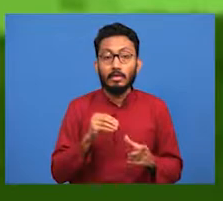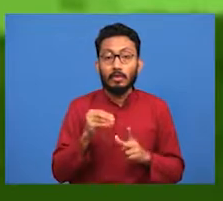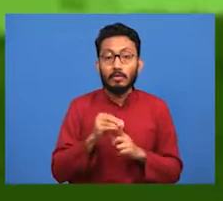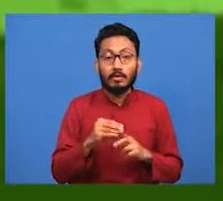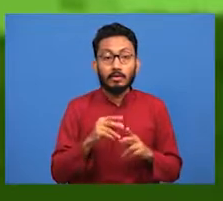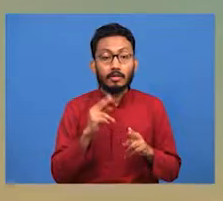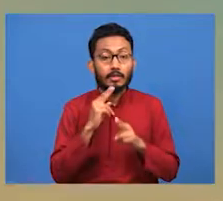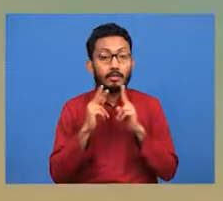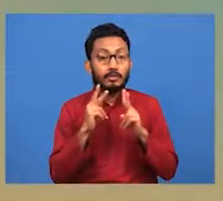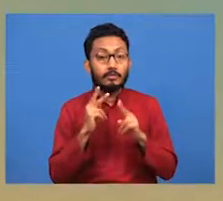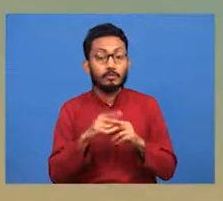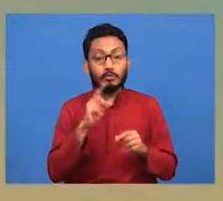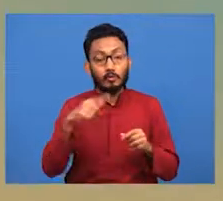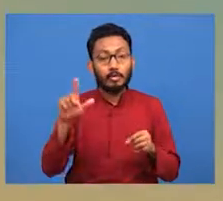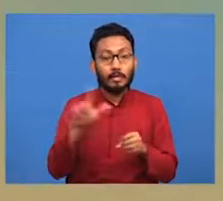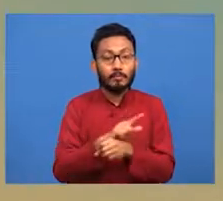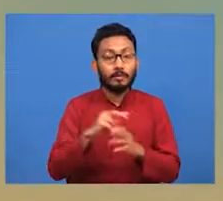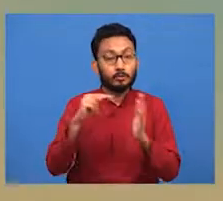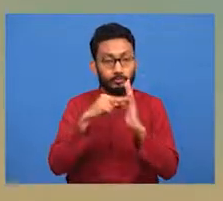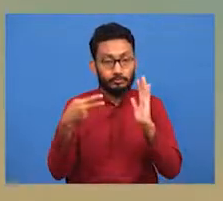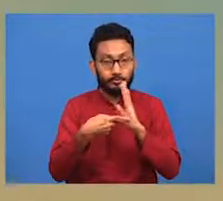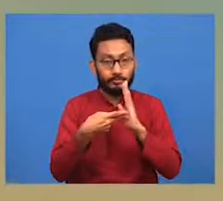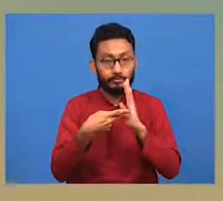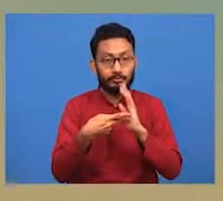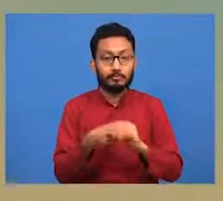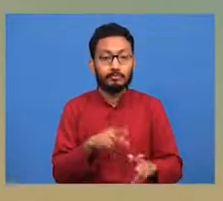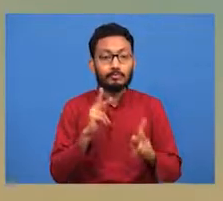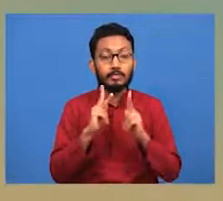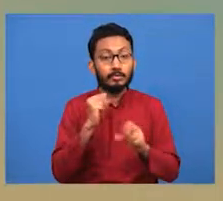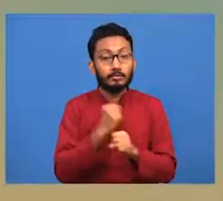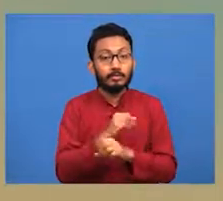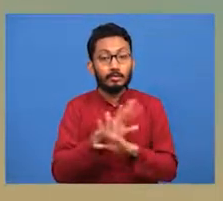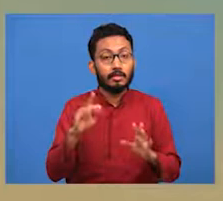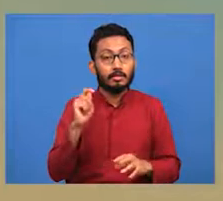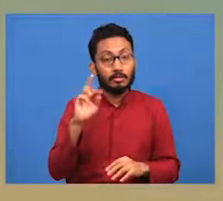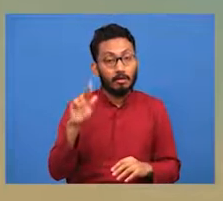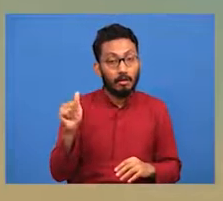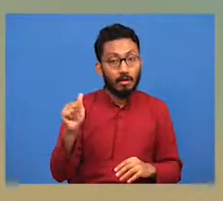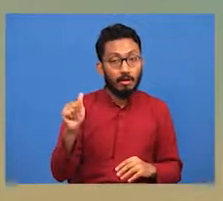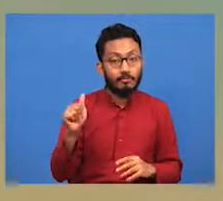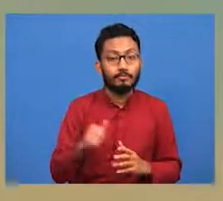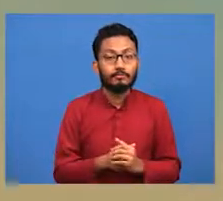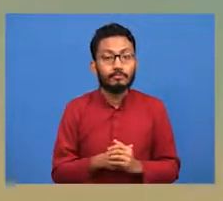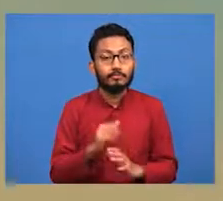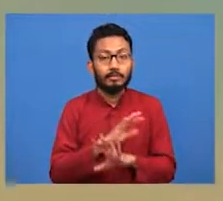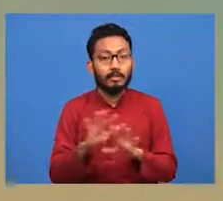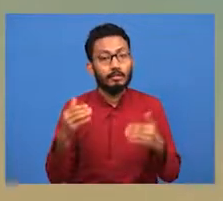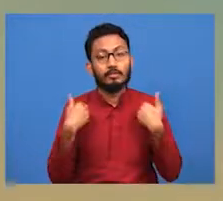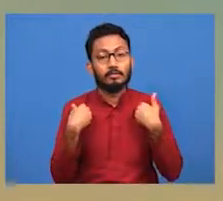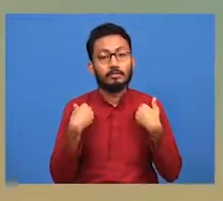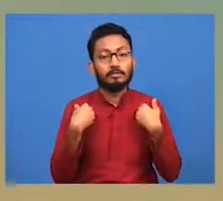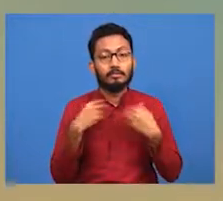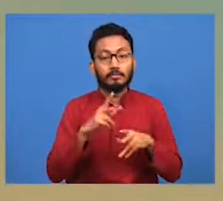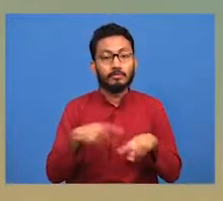maksudnya. Kata kerja aktif tak transitif pula bermaksud kata kerja yang tidak memerlukan objek